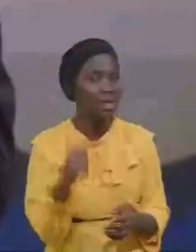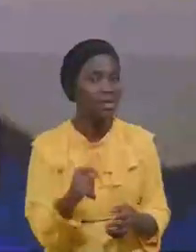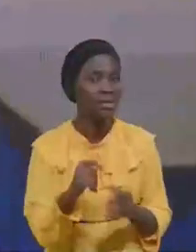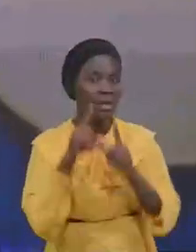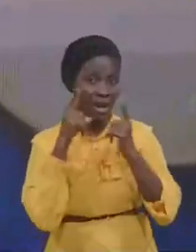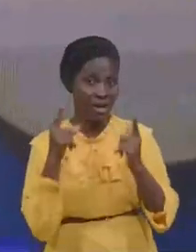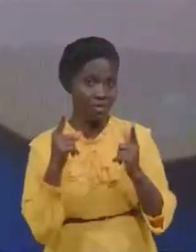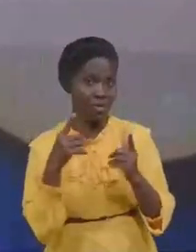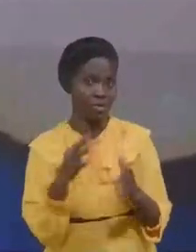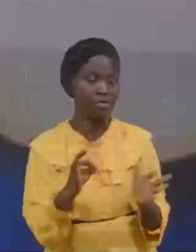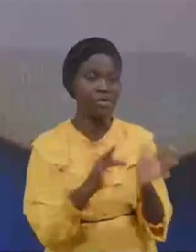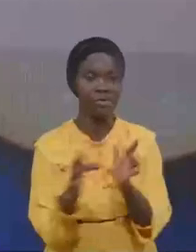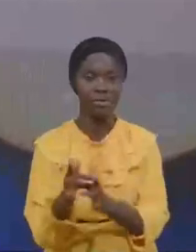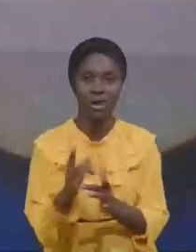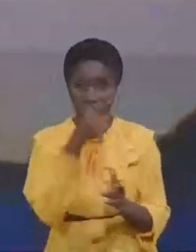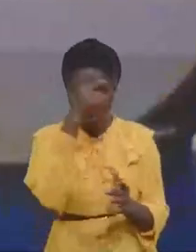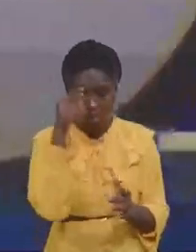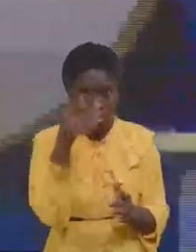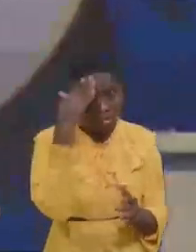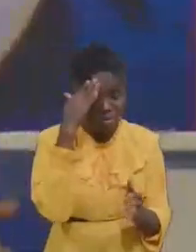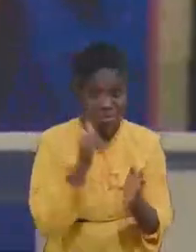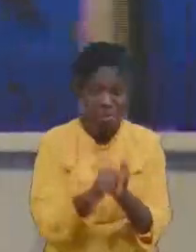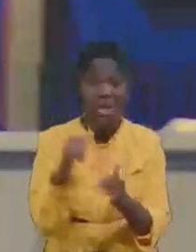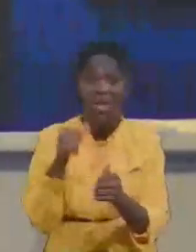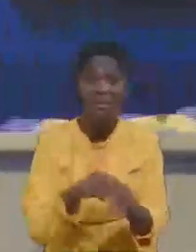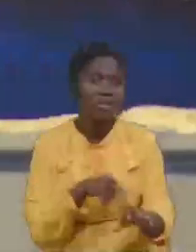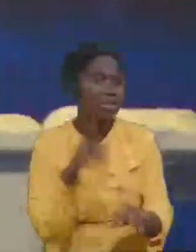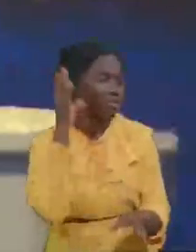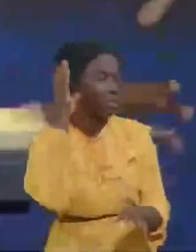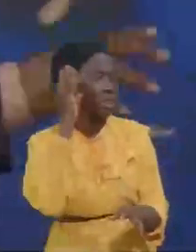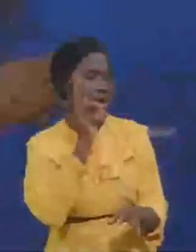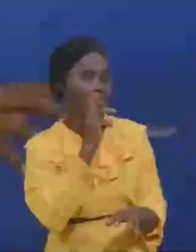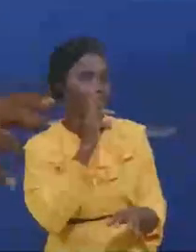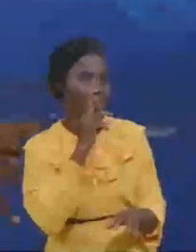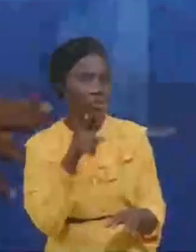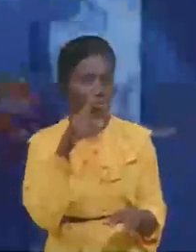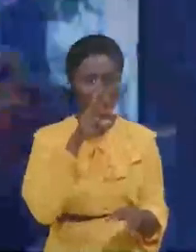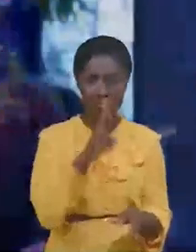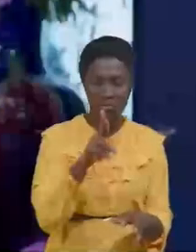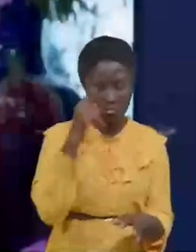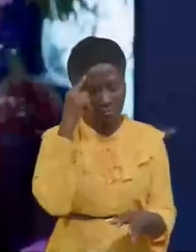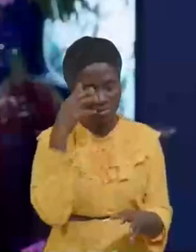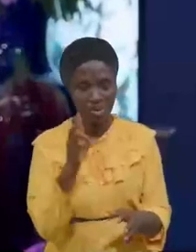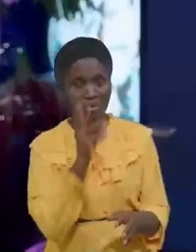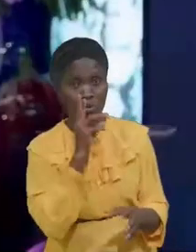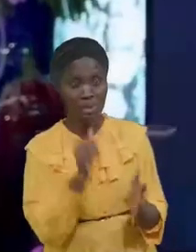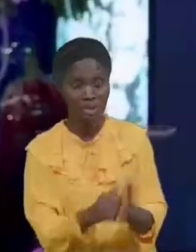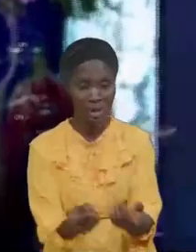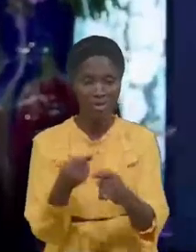le langage de Jésus parce que vous voyez, toutes les fois que vous entendez parler de l'eau, vous croyez que vous pensez à